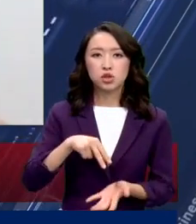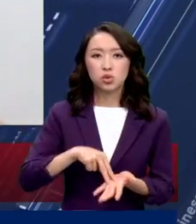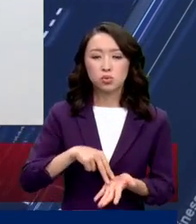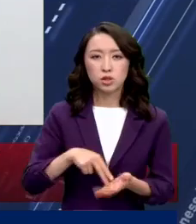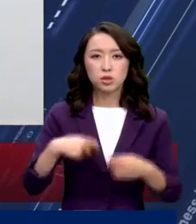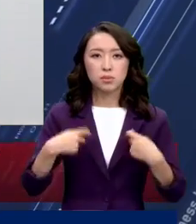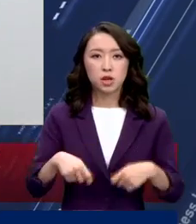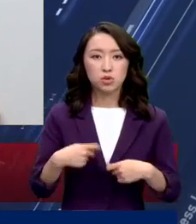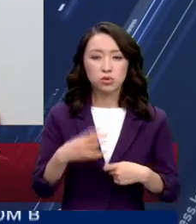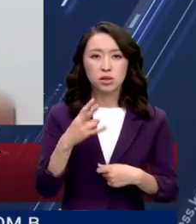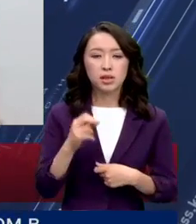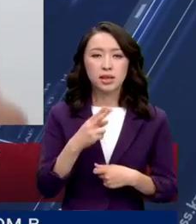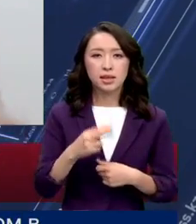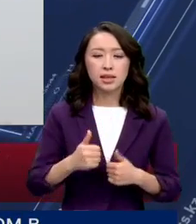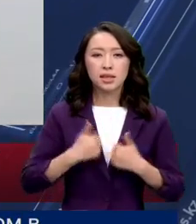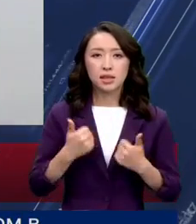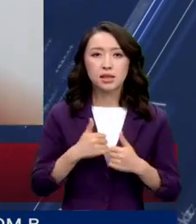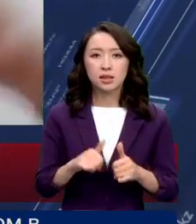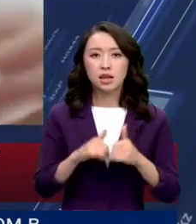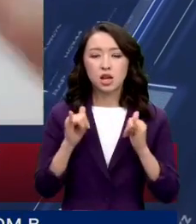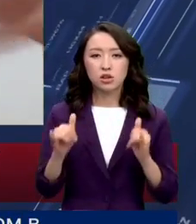его продукции, над наращиванием